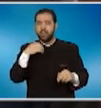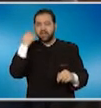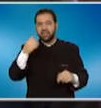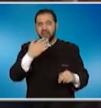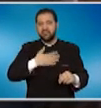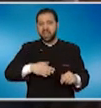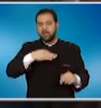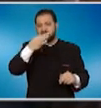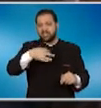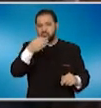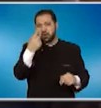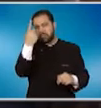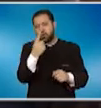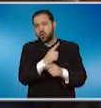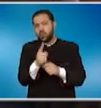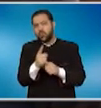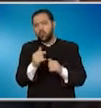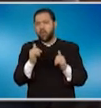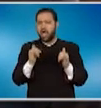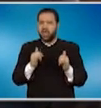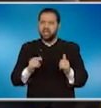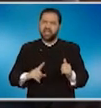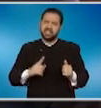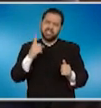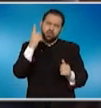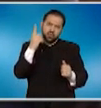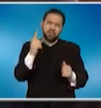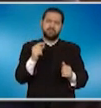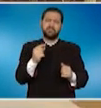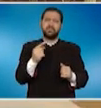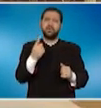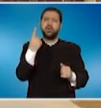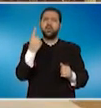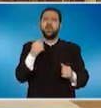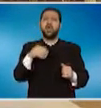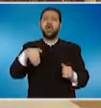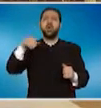le comunicăm ceva. Acesta pare un prim motiv pentru care a binevoit